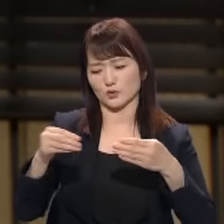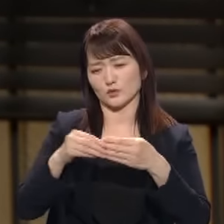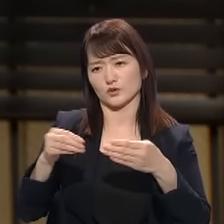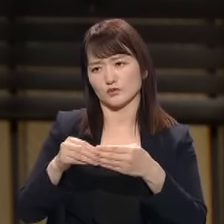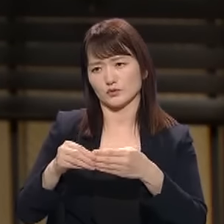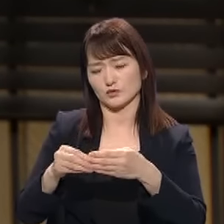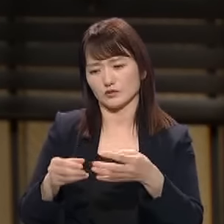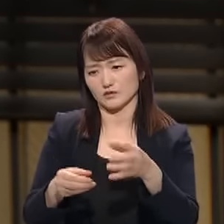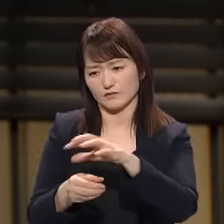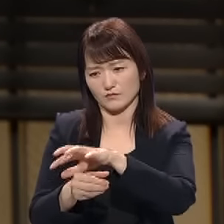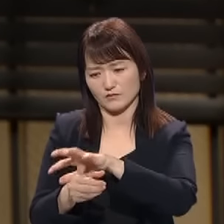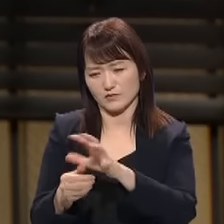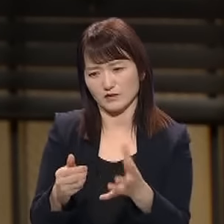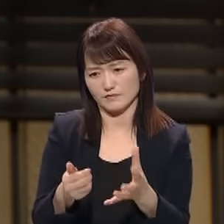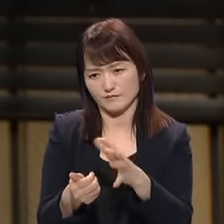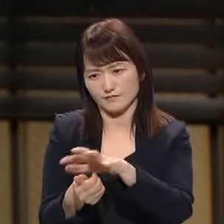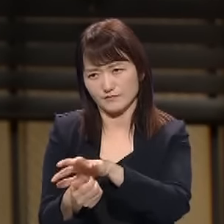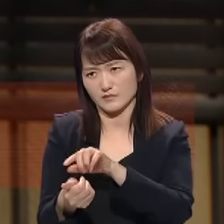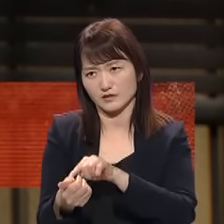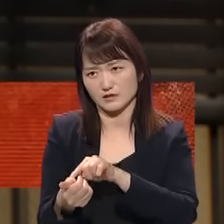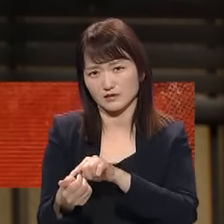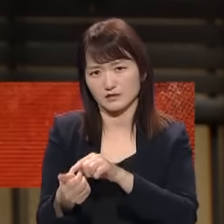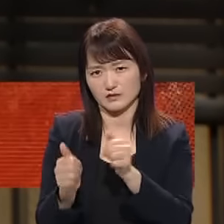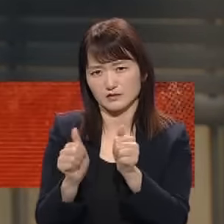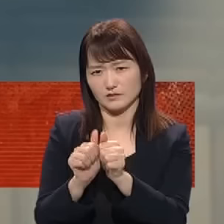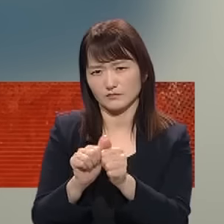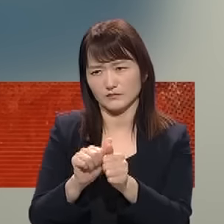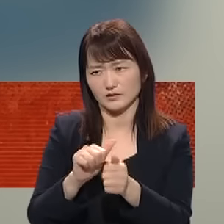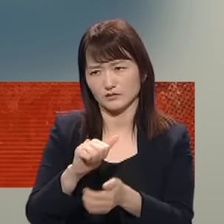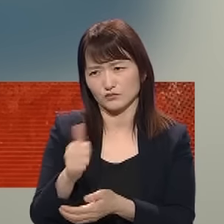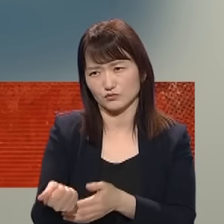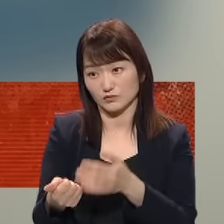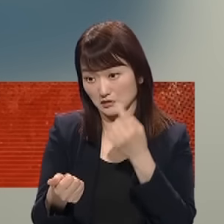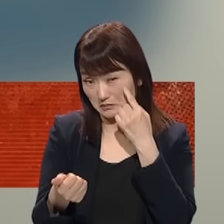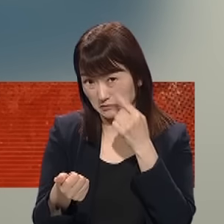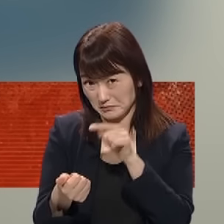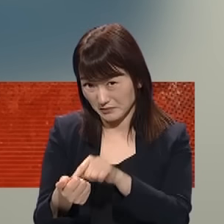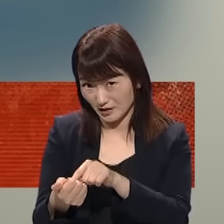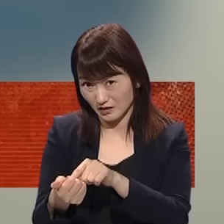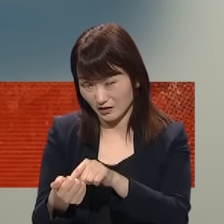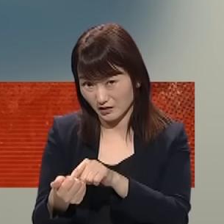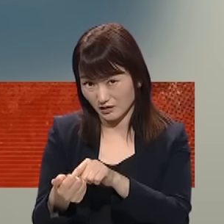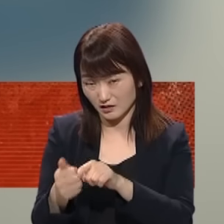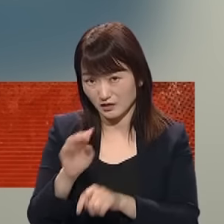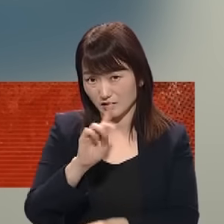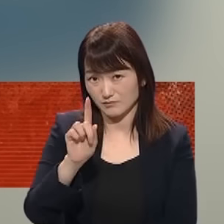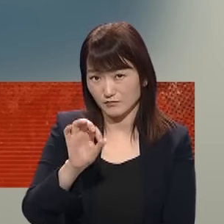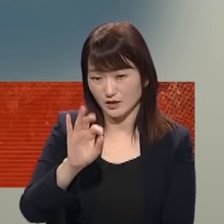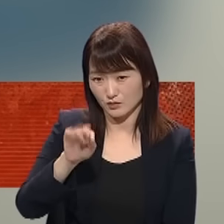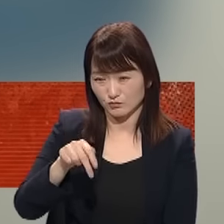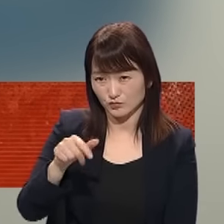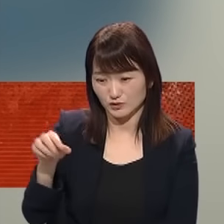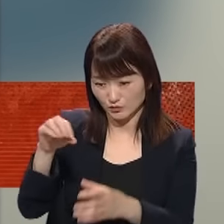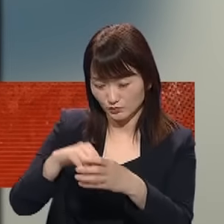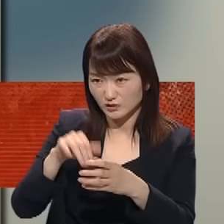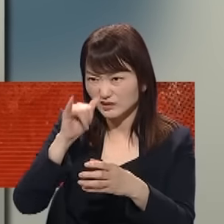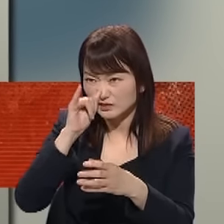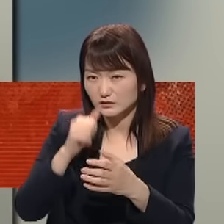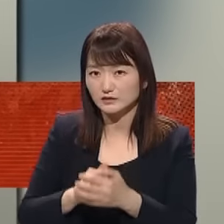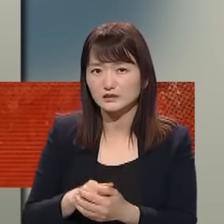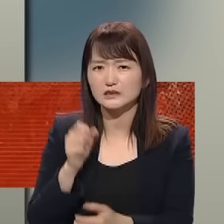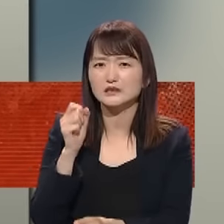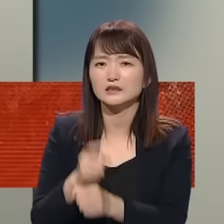것들에 꽁꽁 쌓였던 한 남성의 시신이 발견이 됐습니다. 어우. 방부제 같은 것들이 들어있었기 때문에 그 당시에 이미